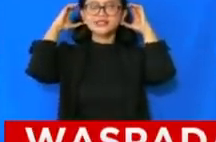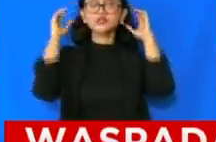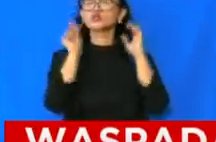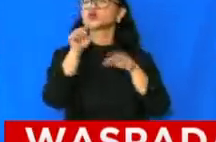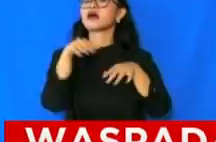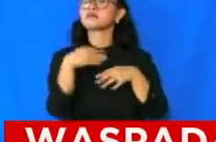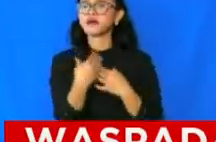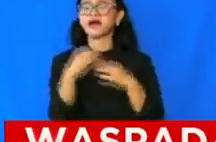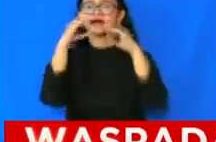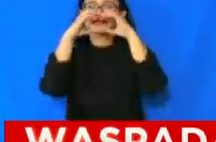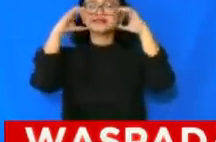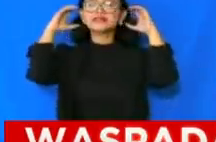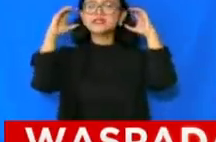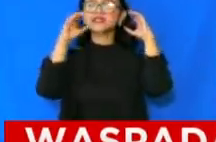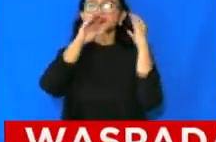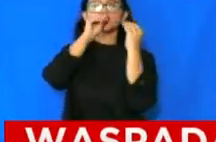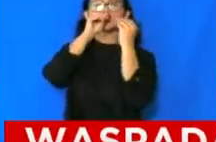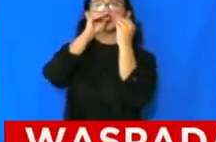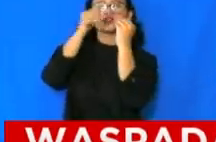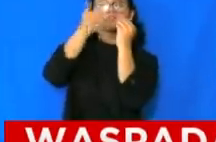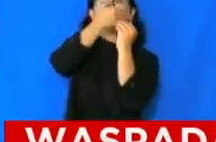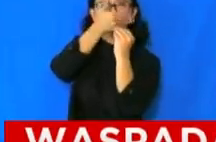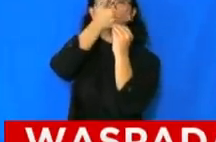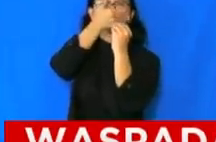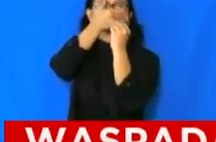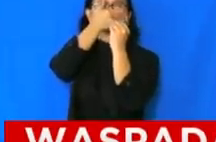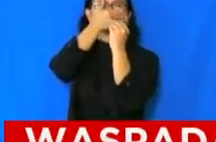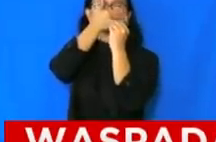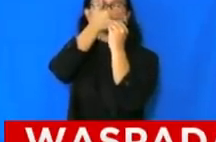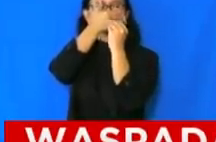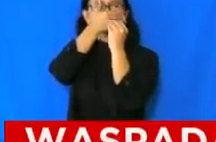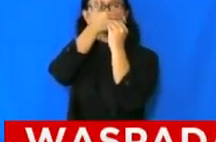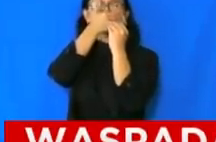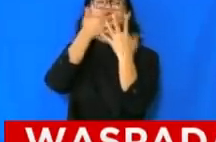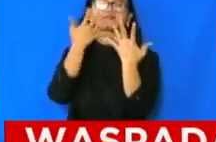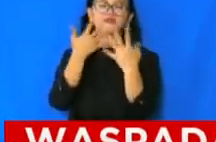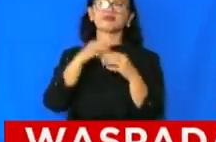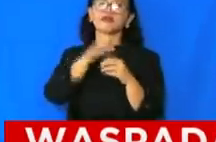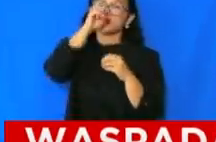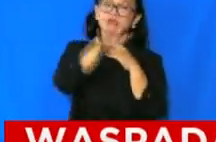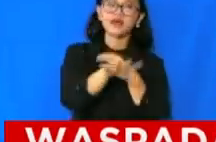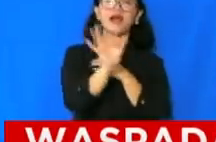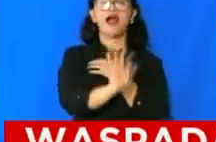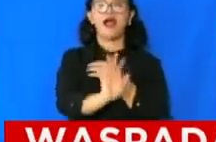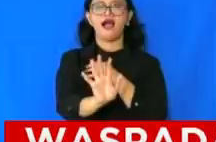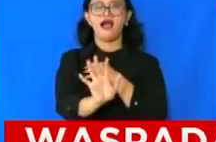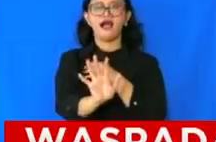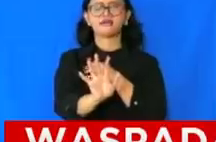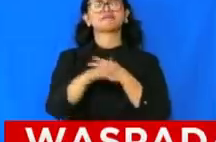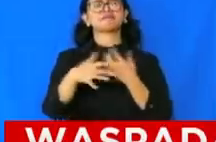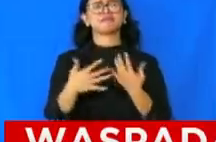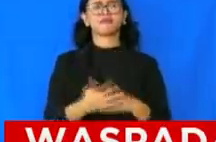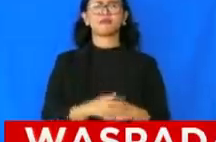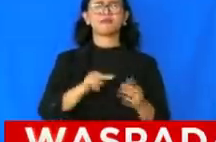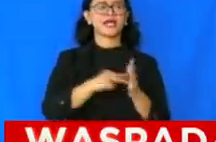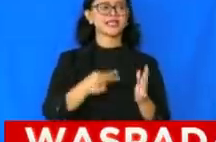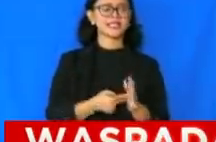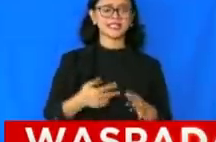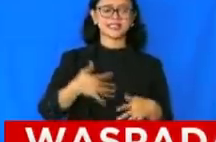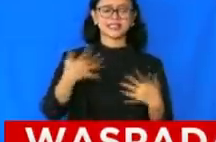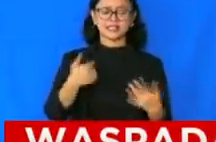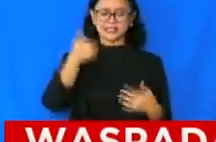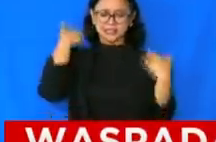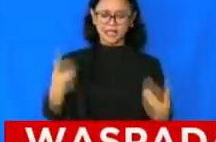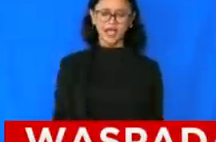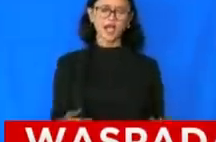percikkan percikkan udah ini troubled ketahan di masker jadi itu yang menjadi mutlak Jadi bukan berarti saya tidak boleh ketemu